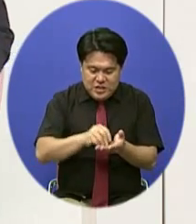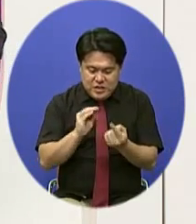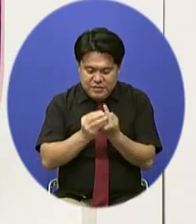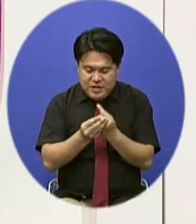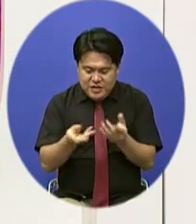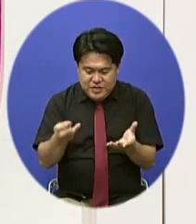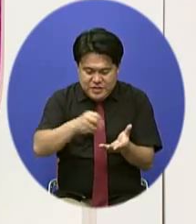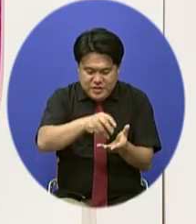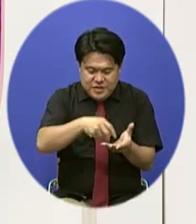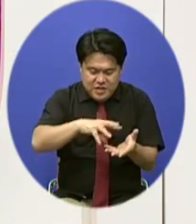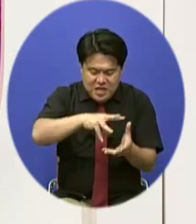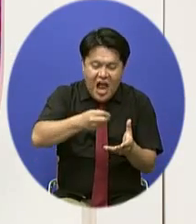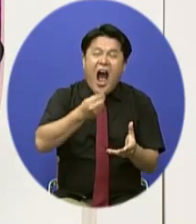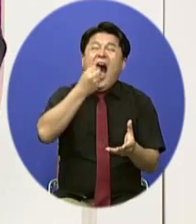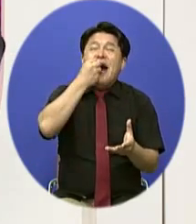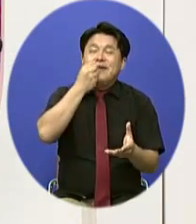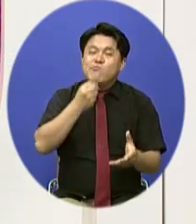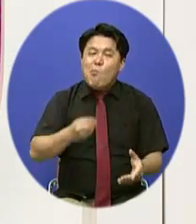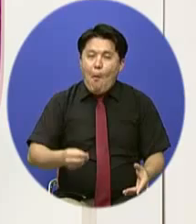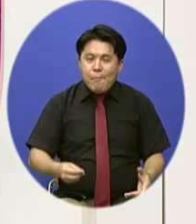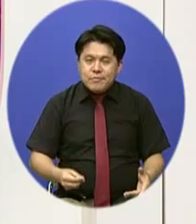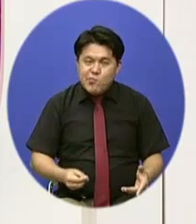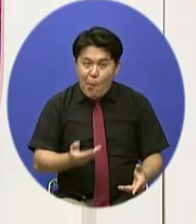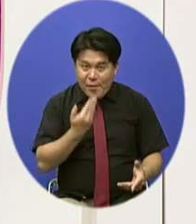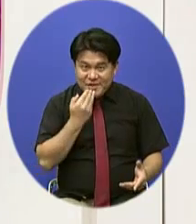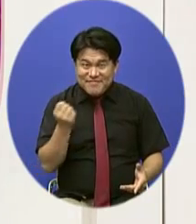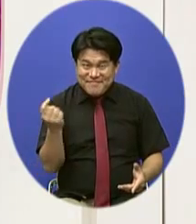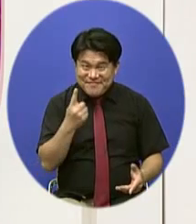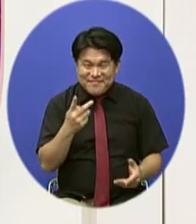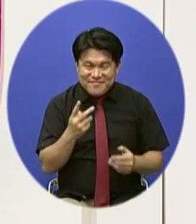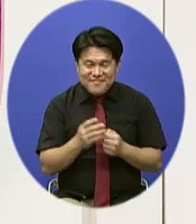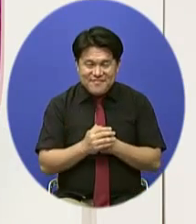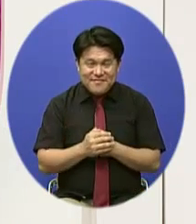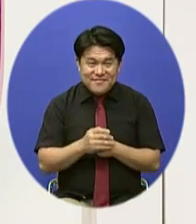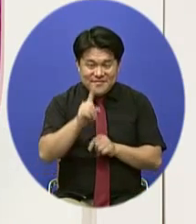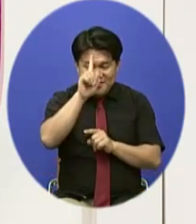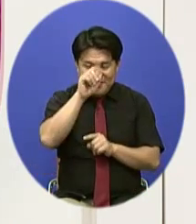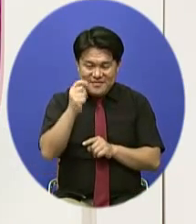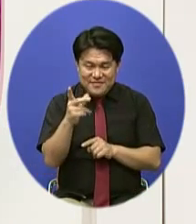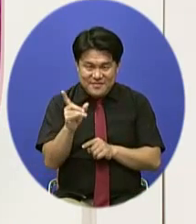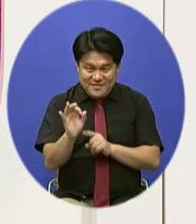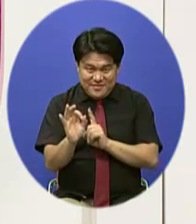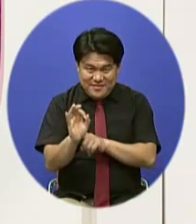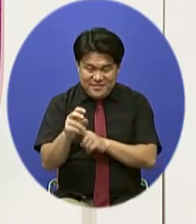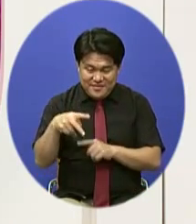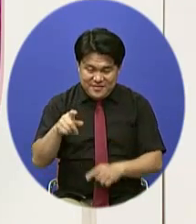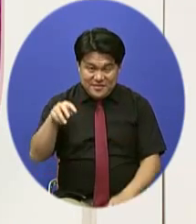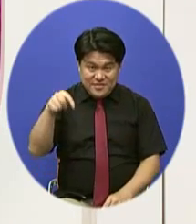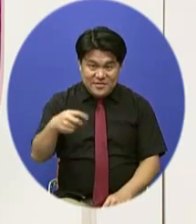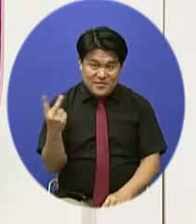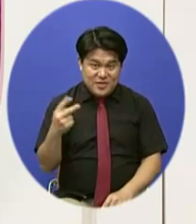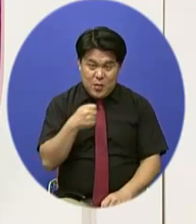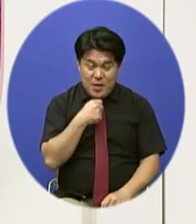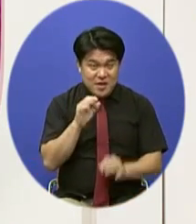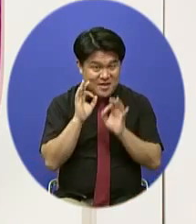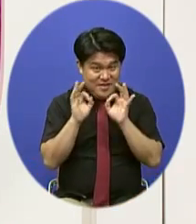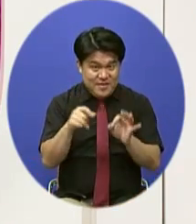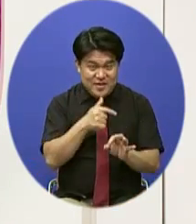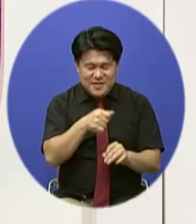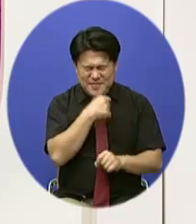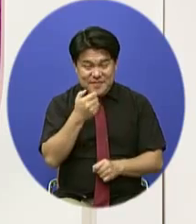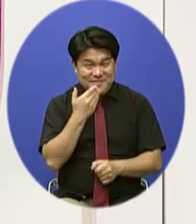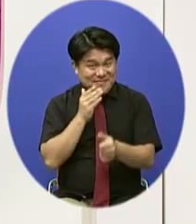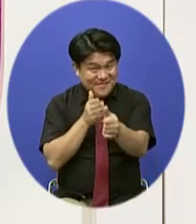싸 마시면서 드시면서 네. 저희 복지TV 이효정 춘향아 서정우 이렇게 보시면서 네. 저녁 식사